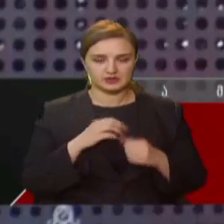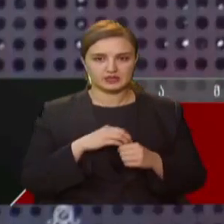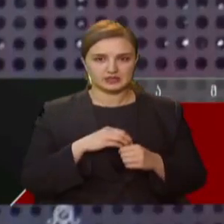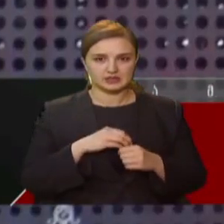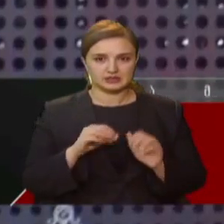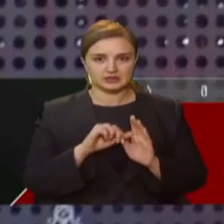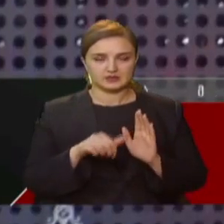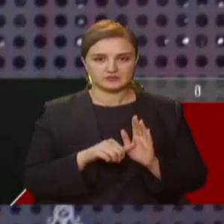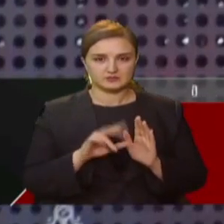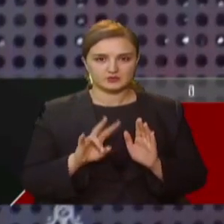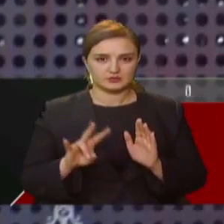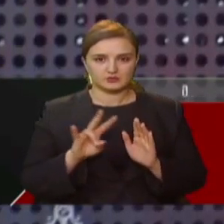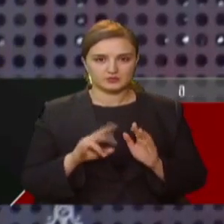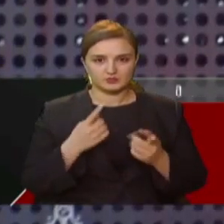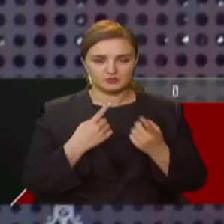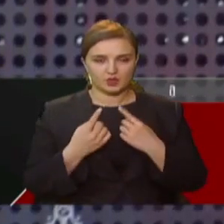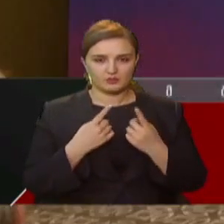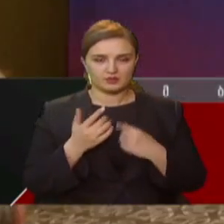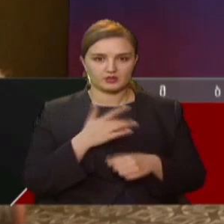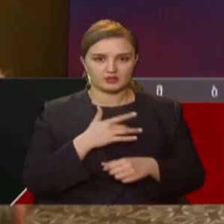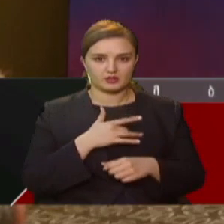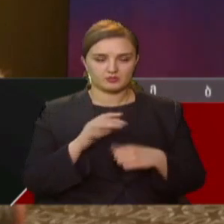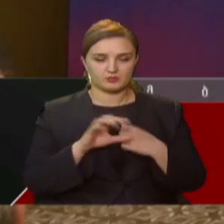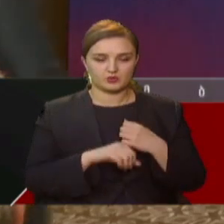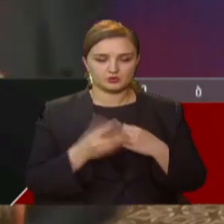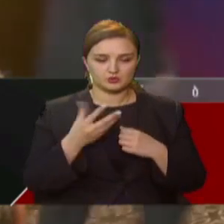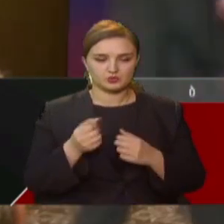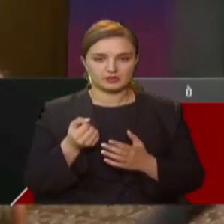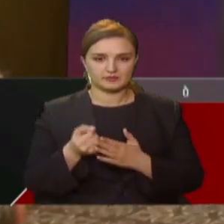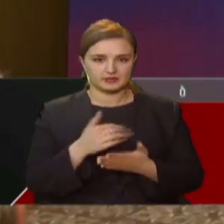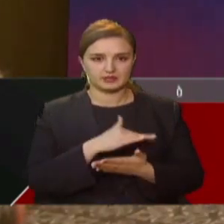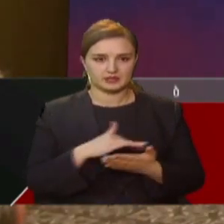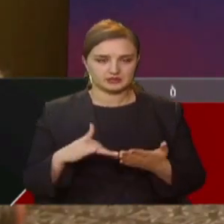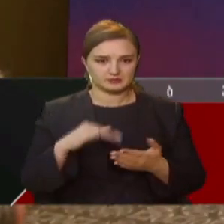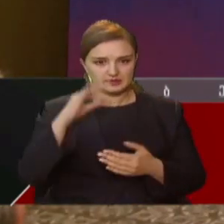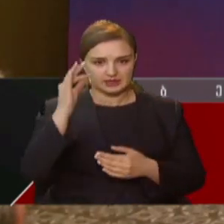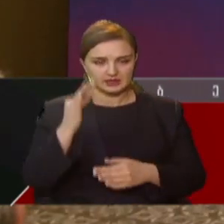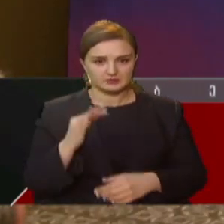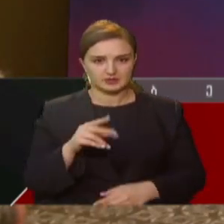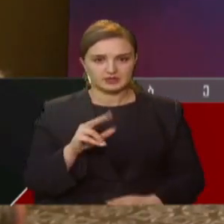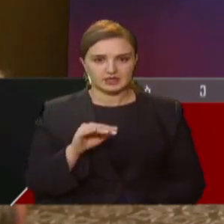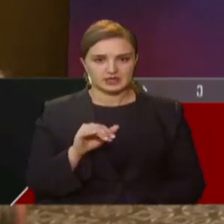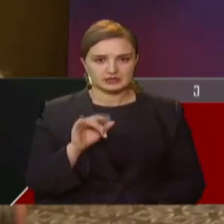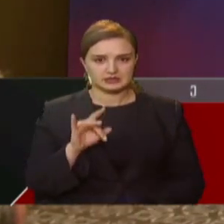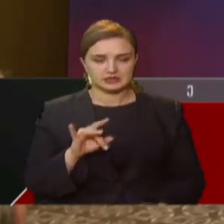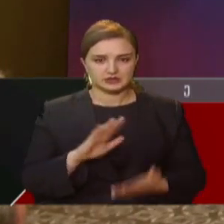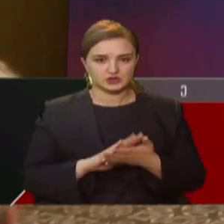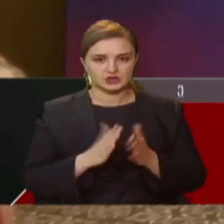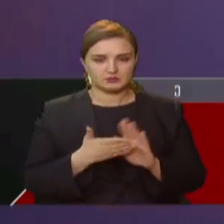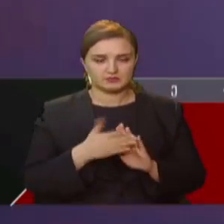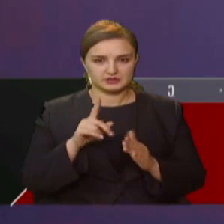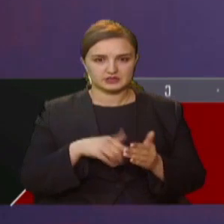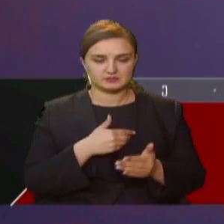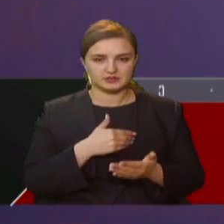mier 16 noiembers. Molaparakeba savaravdot bolots utande gagrzeldeba. Germanis kanclers samidze konsensusis imedi